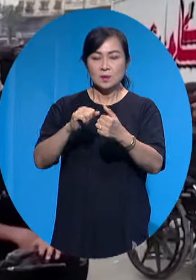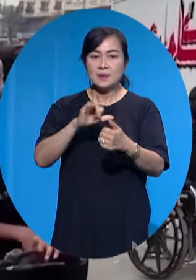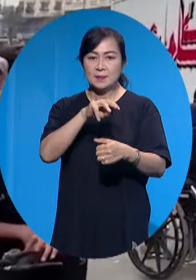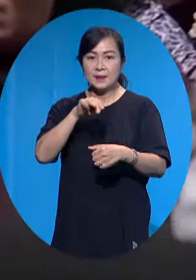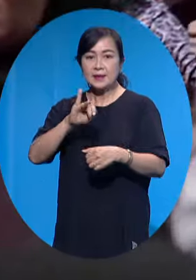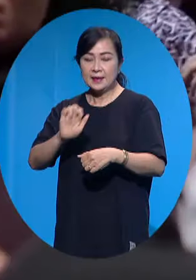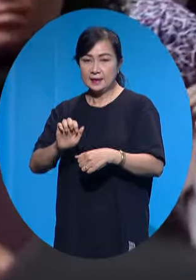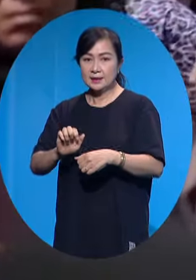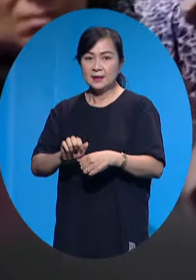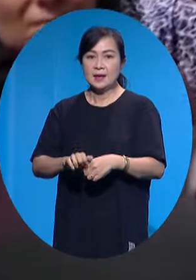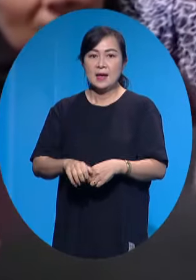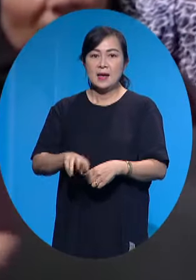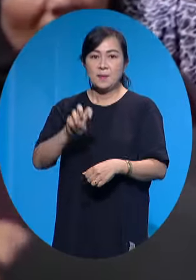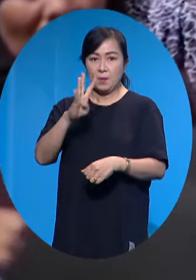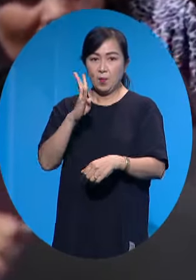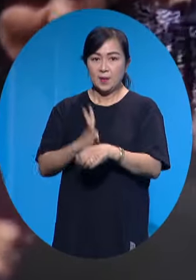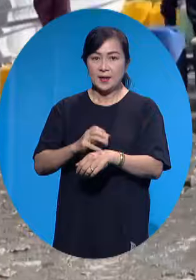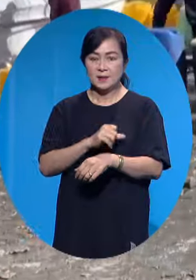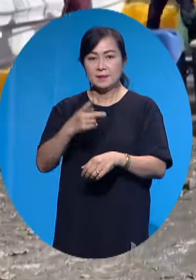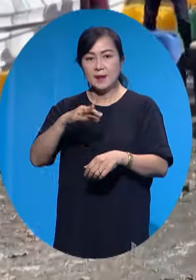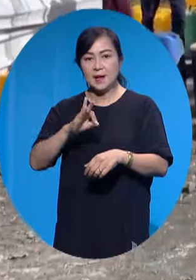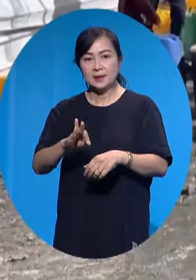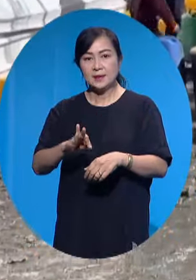đột Hamas-Israel, đã có hơn 34.000 người